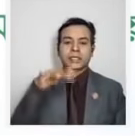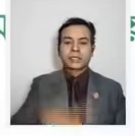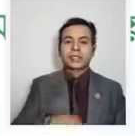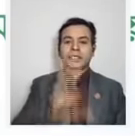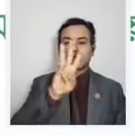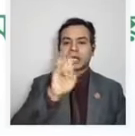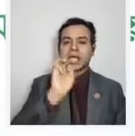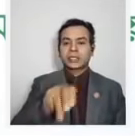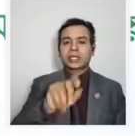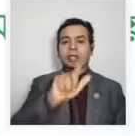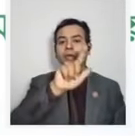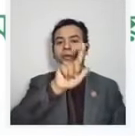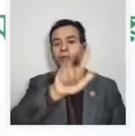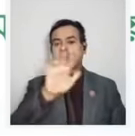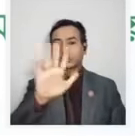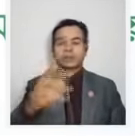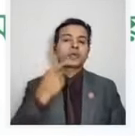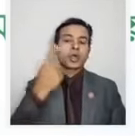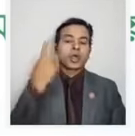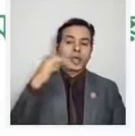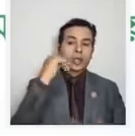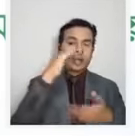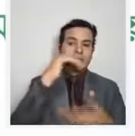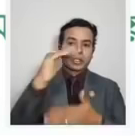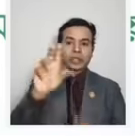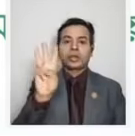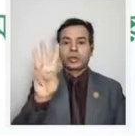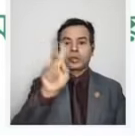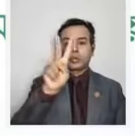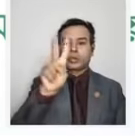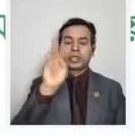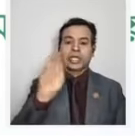25,942,142টি এবং এ পর্যন্ত বিতরণ হয়েছে